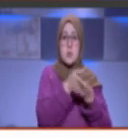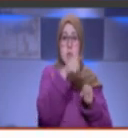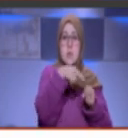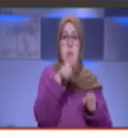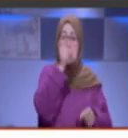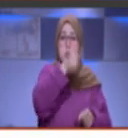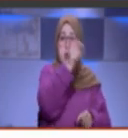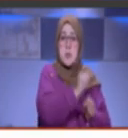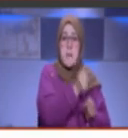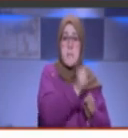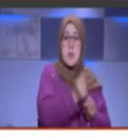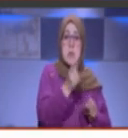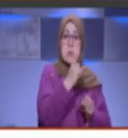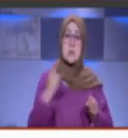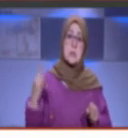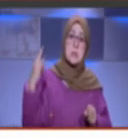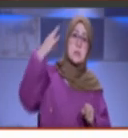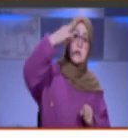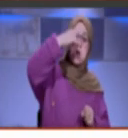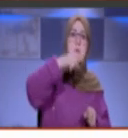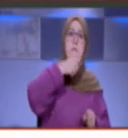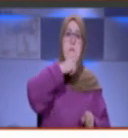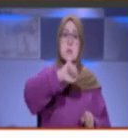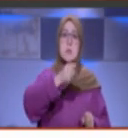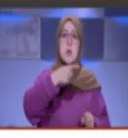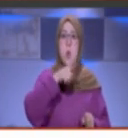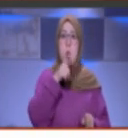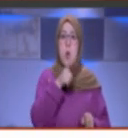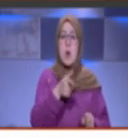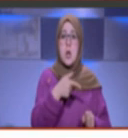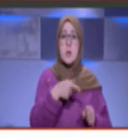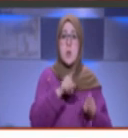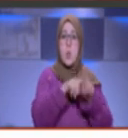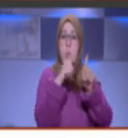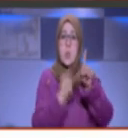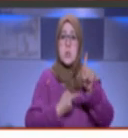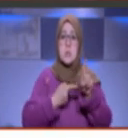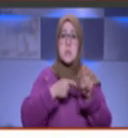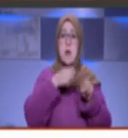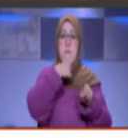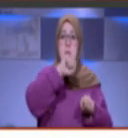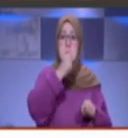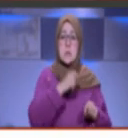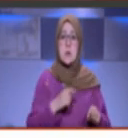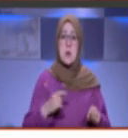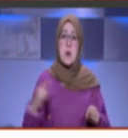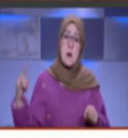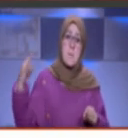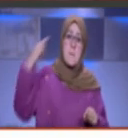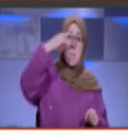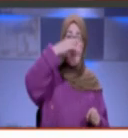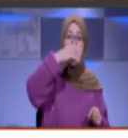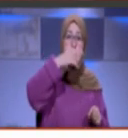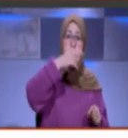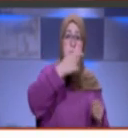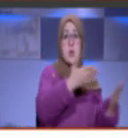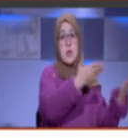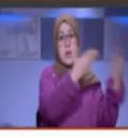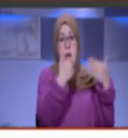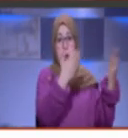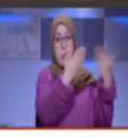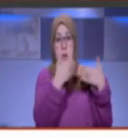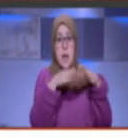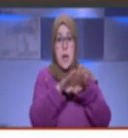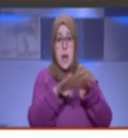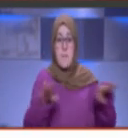الطائرات الفرنسية شارل ديغول. أشارت الوزيرة الفرنسية إلى أن حاملة الطائرات في طريق العودة إلى الميناء، مضيفة